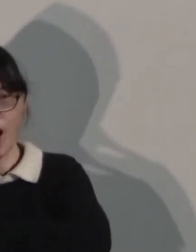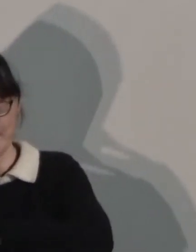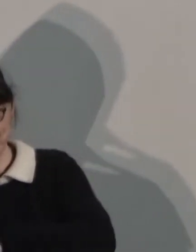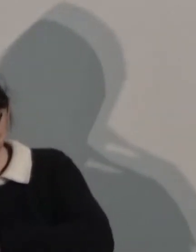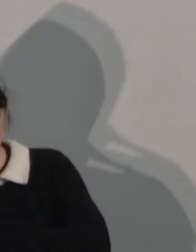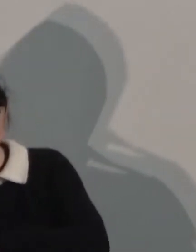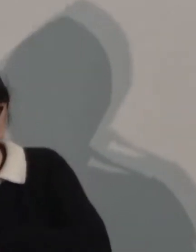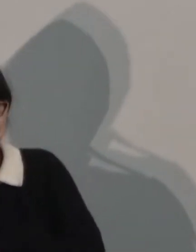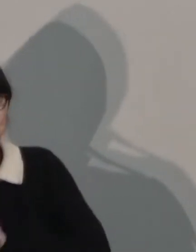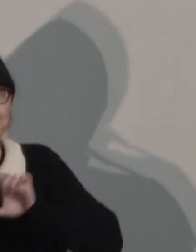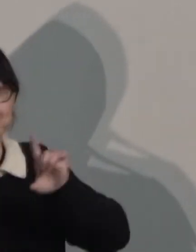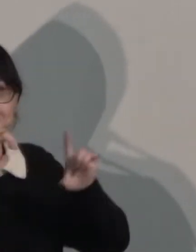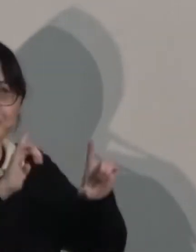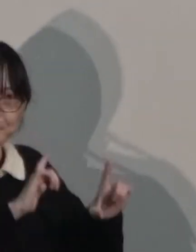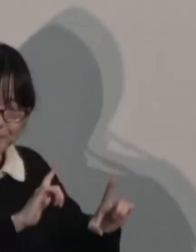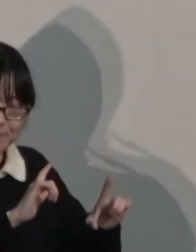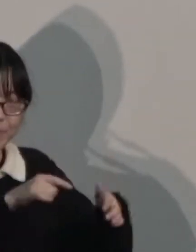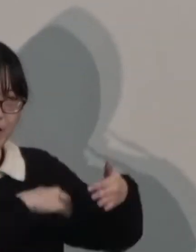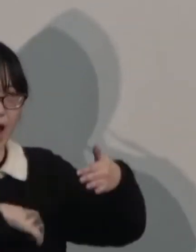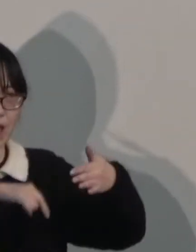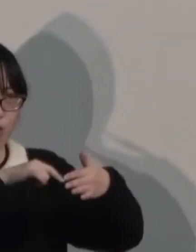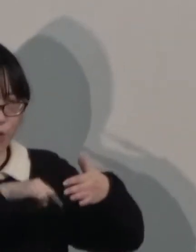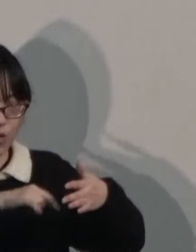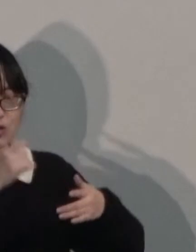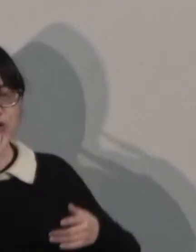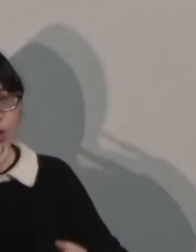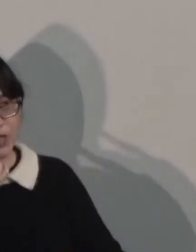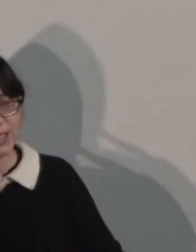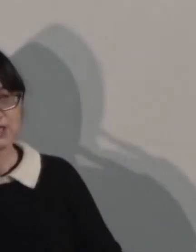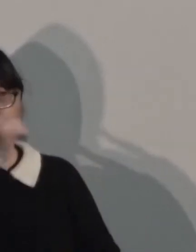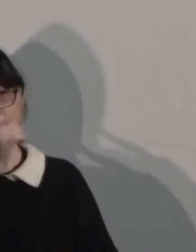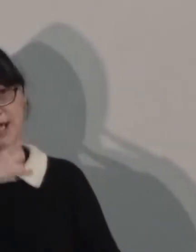その一部を紹介させていただきたいと思います。